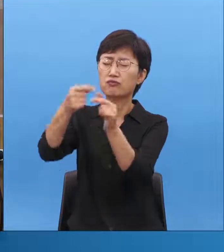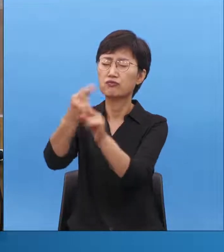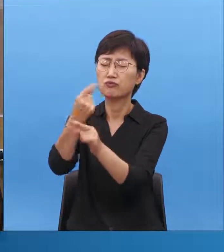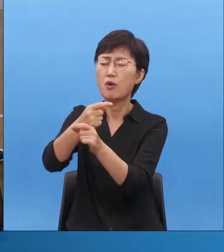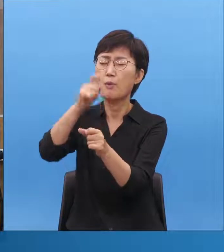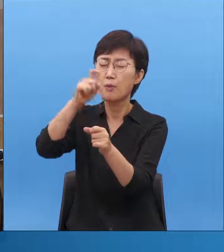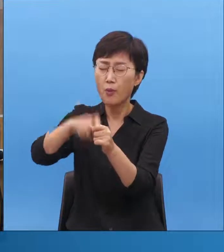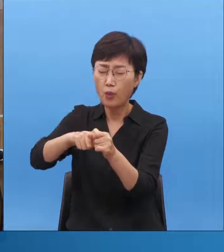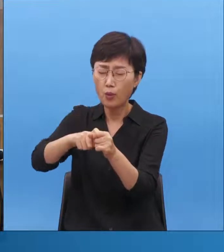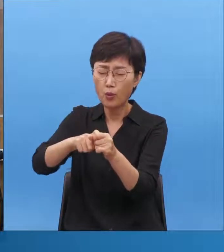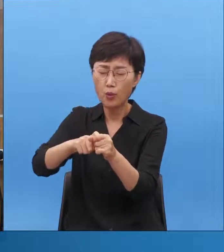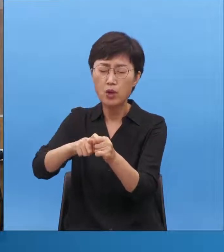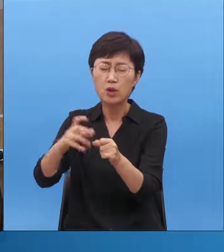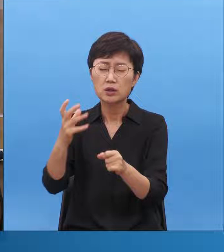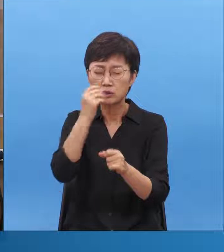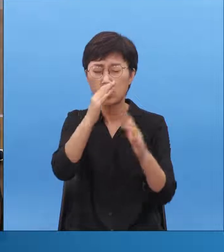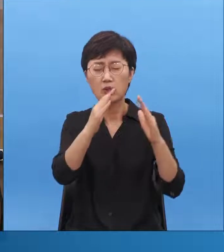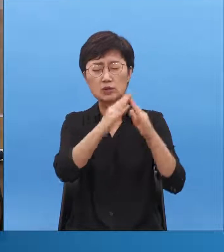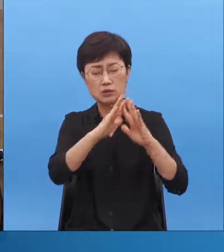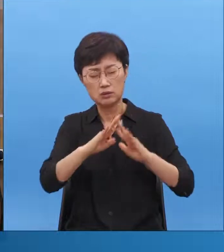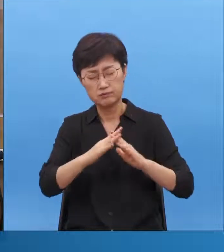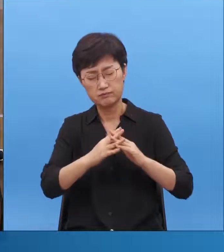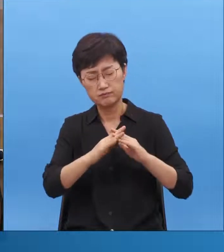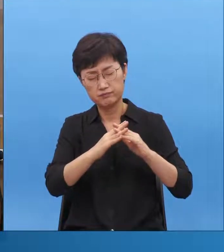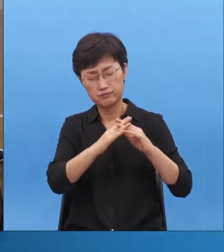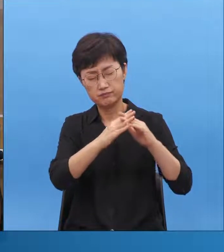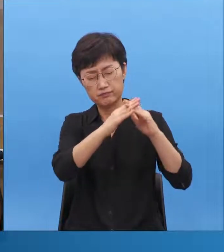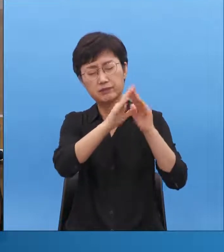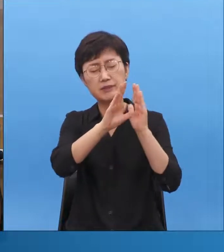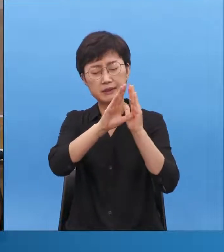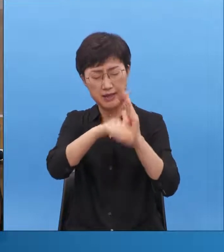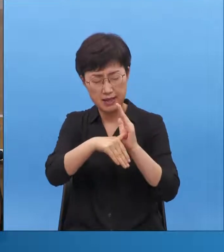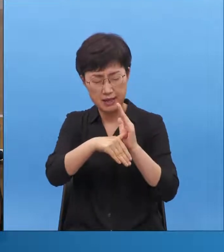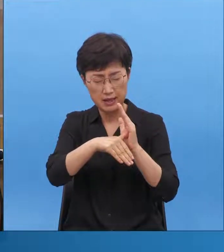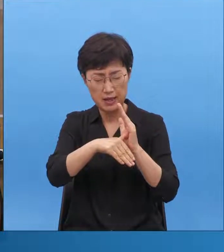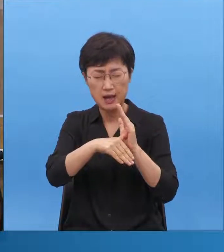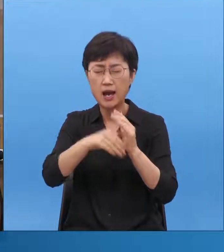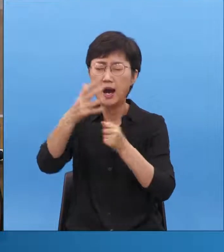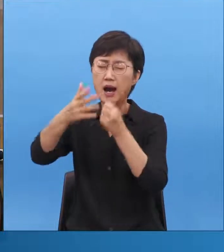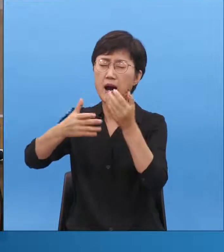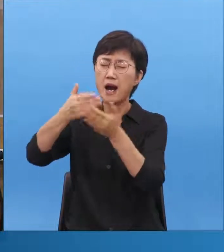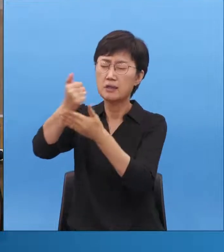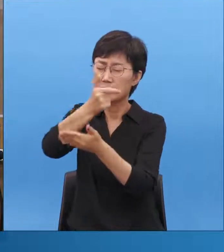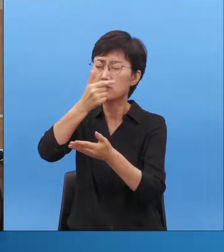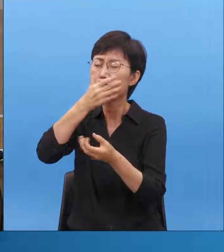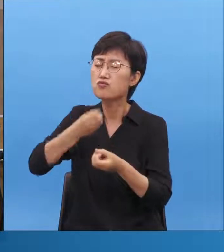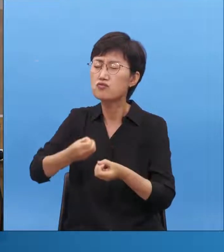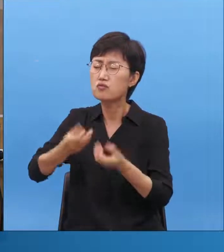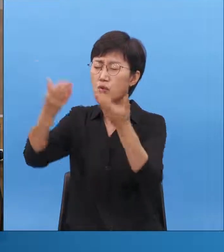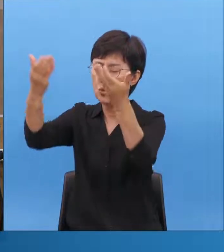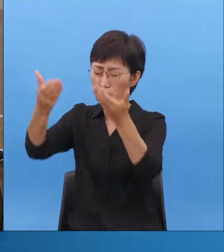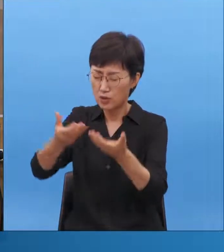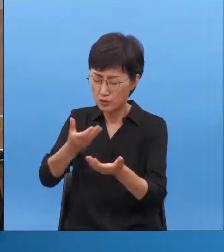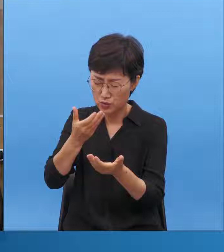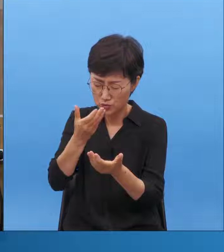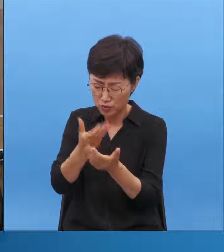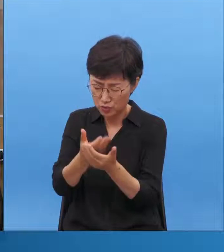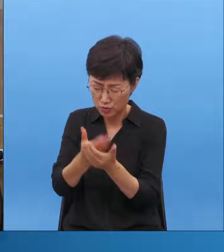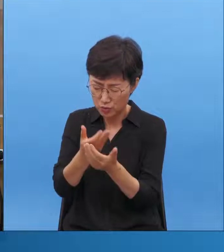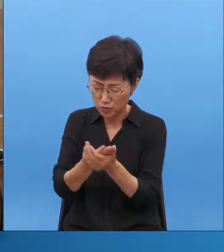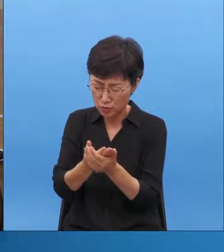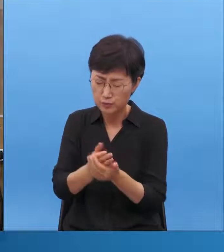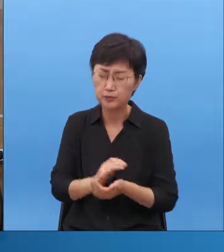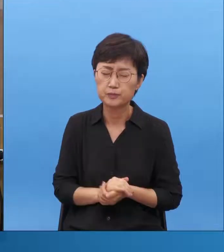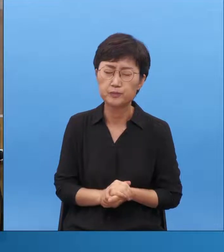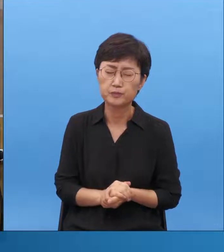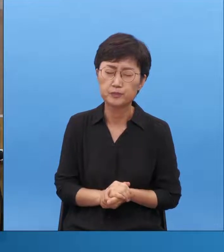축복하여 주옵소서. May the triune God bless all the entire congregation of Emmanuel Church to come together as one for the sake of church constructions, and may a church